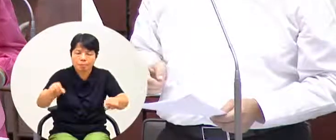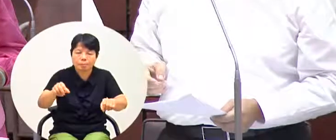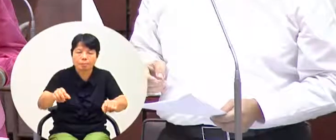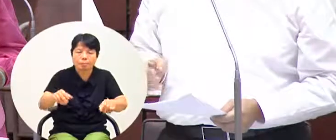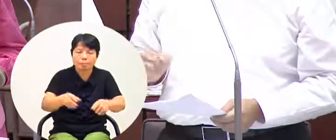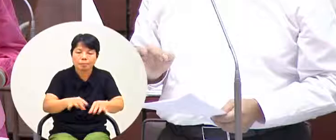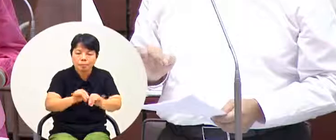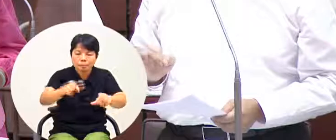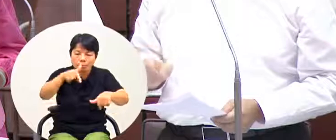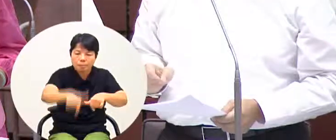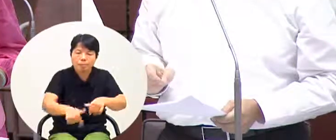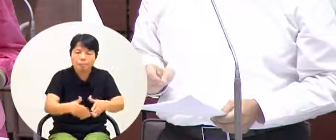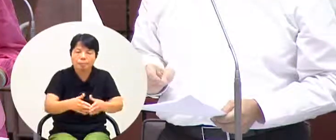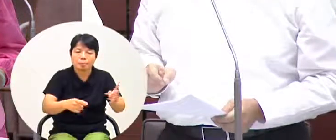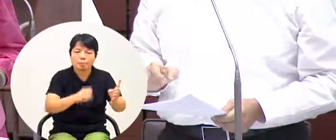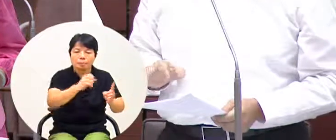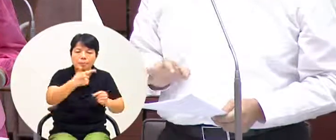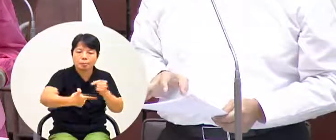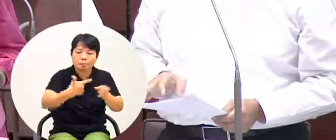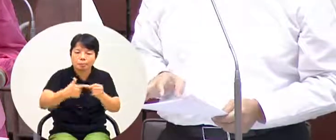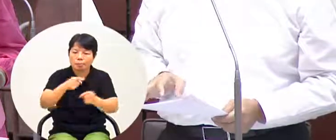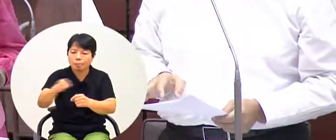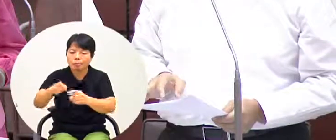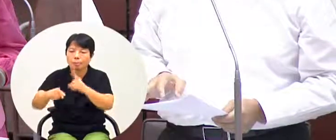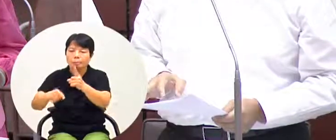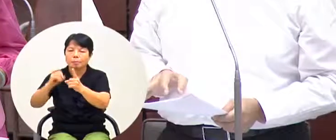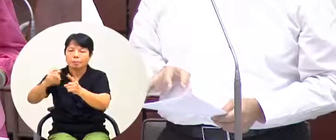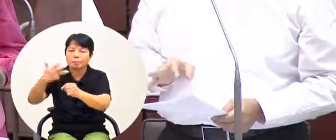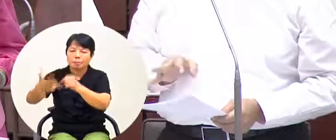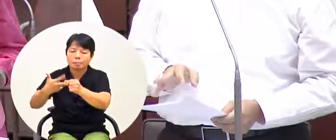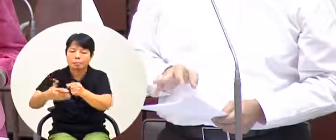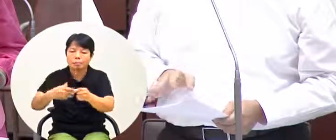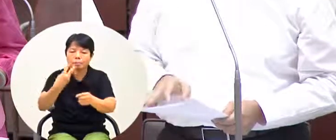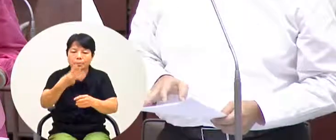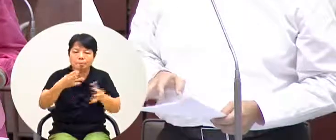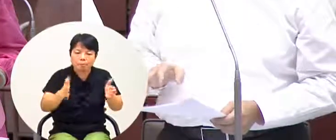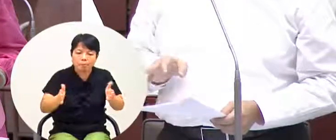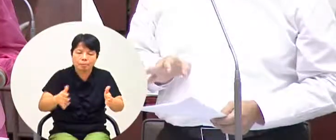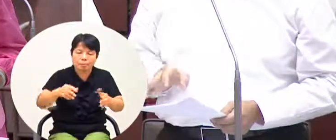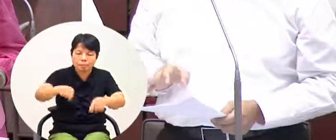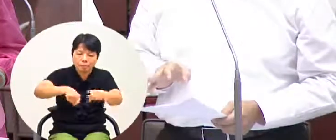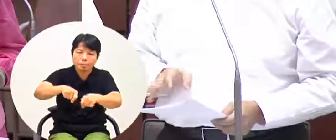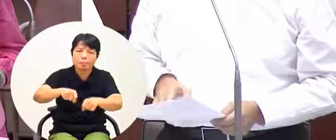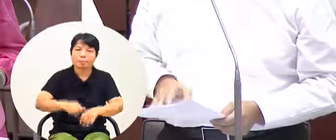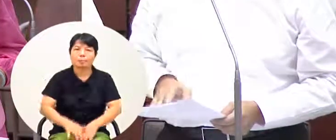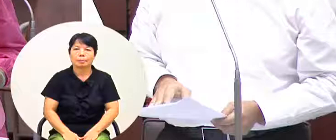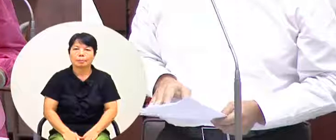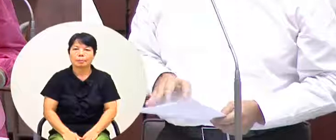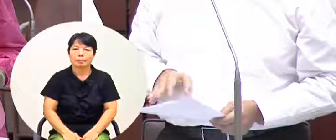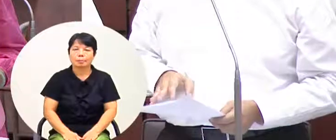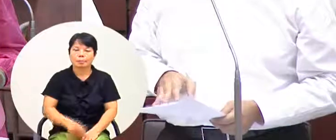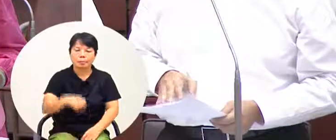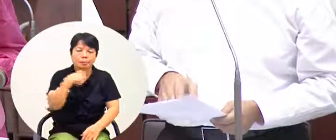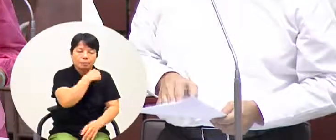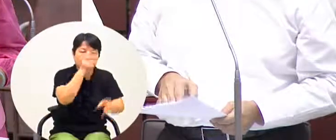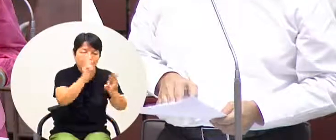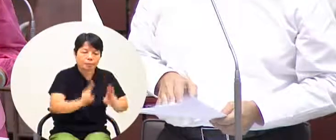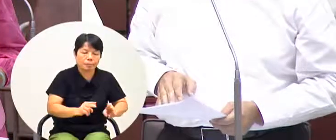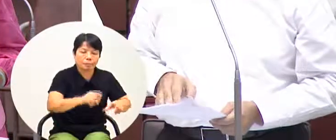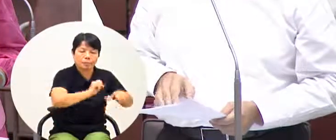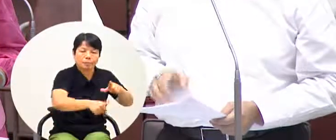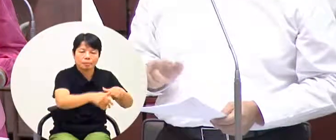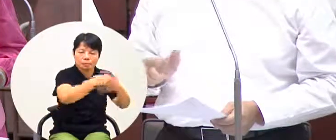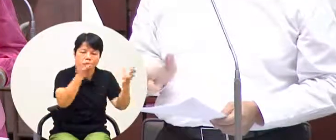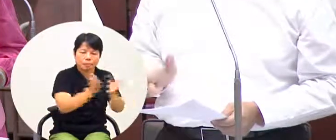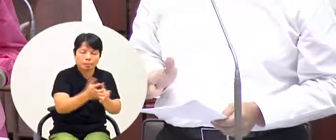到108年三期的计划。这些其实台电它是全额负担，它投入的金额